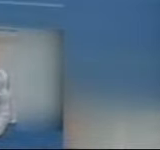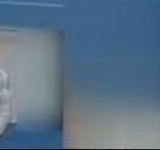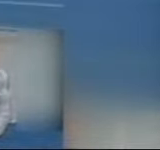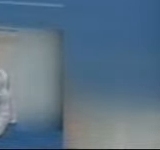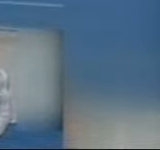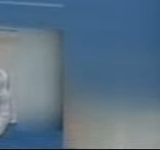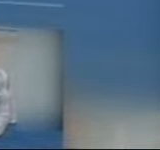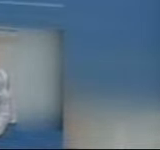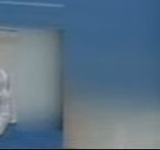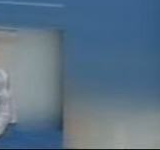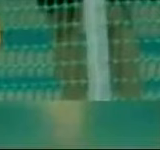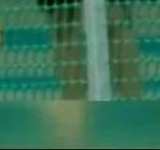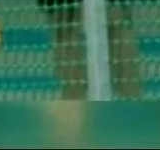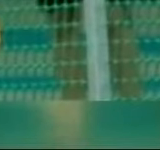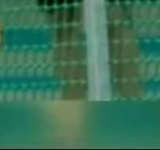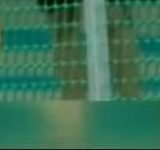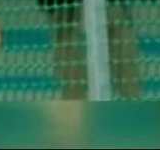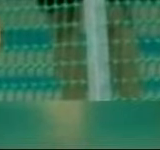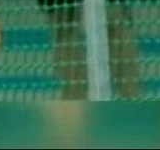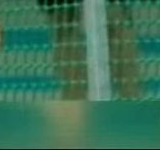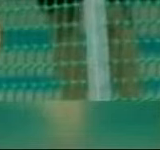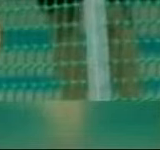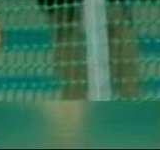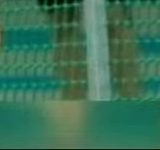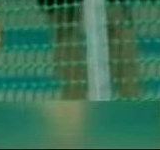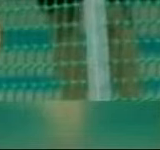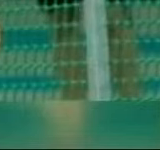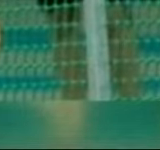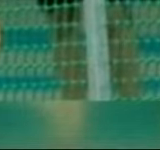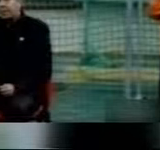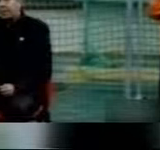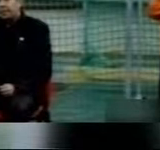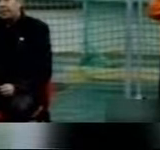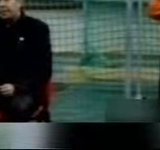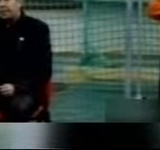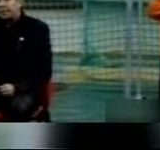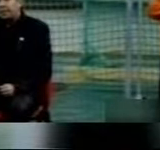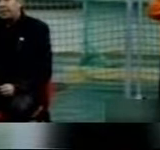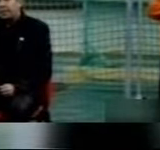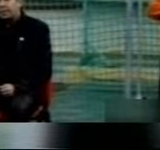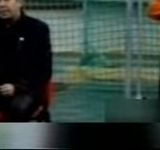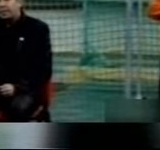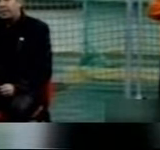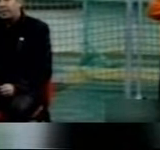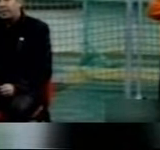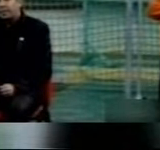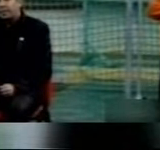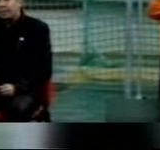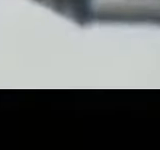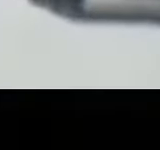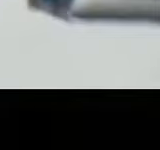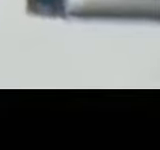Жерлесіміз Азия чемпионатында Қазақстан құрамасының қоржынына алғашқы медальді салды. Спортшының қандай биіктікті бағындырғаны туралы сәл